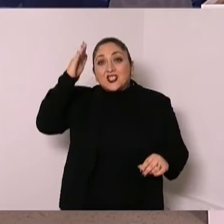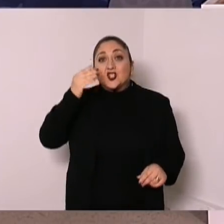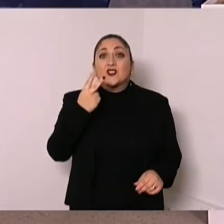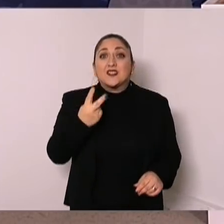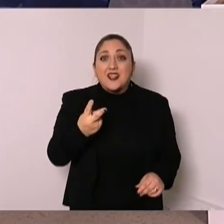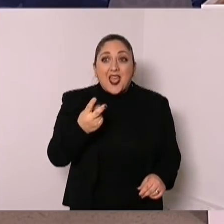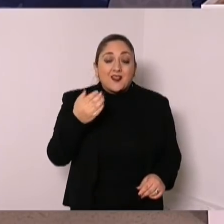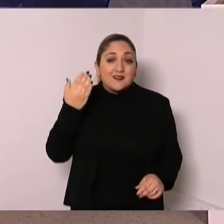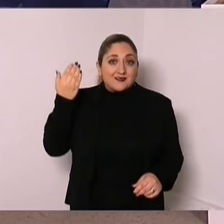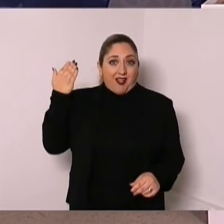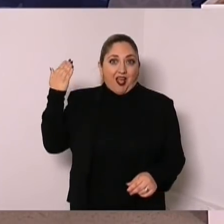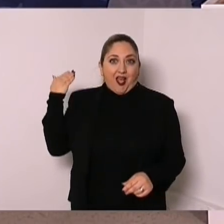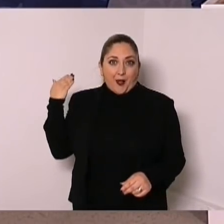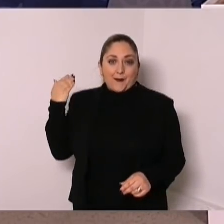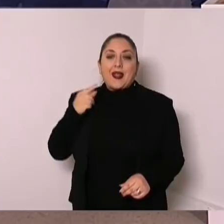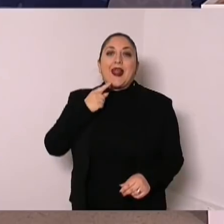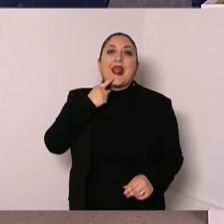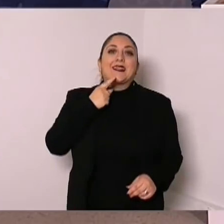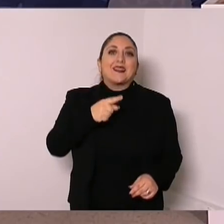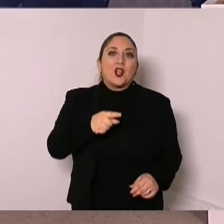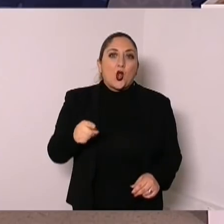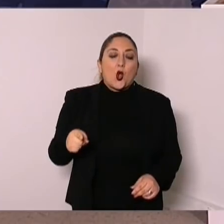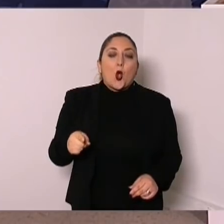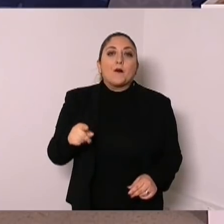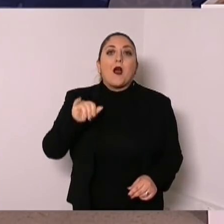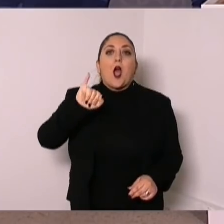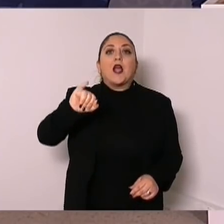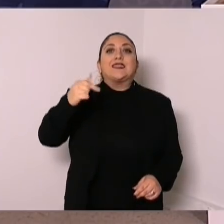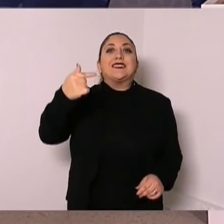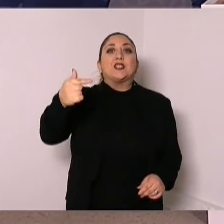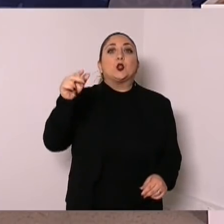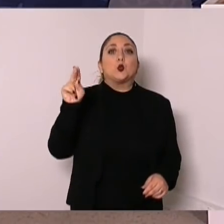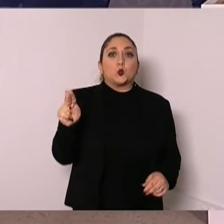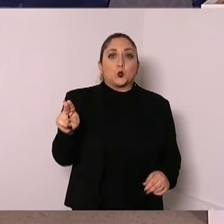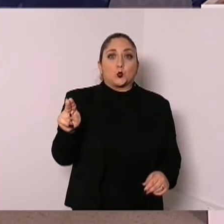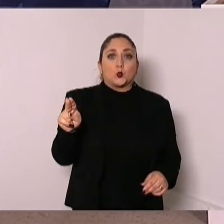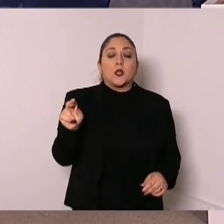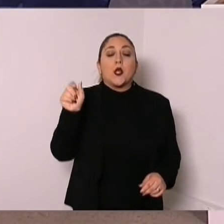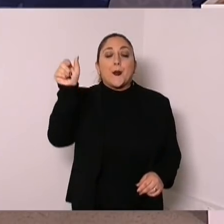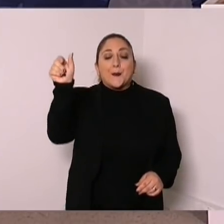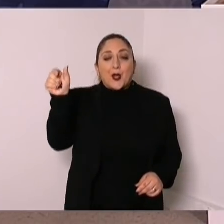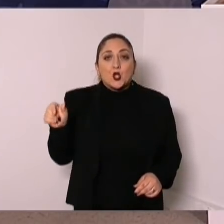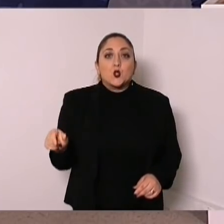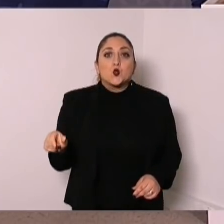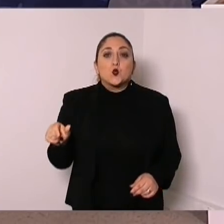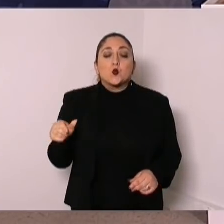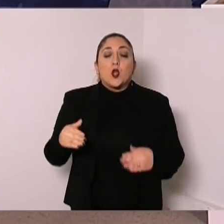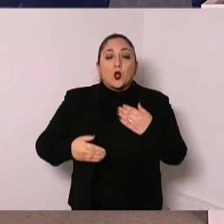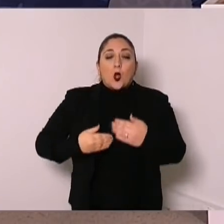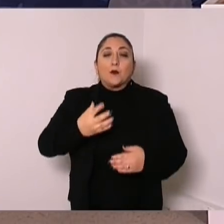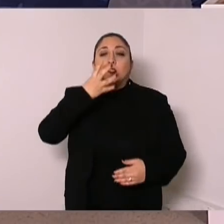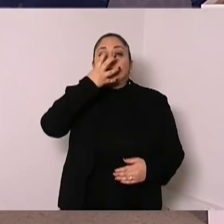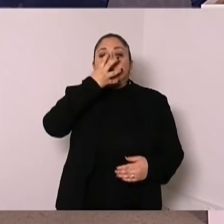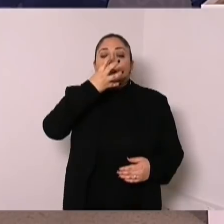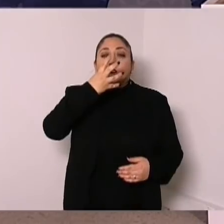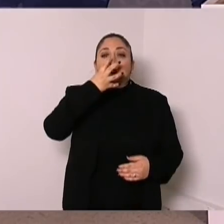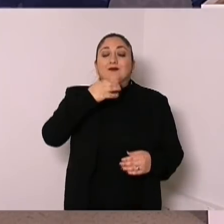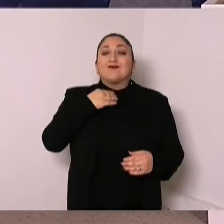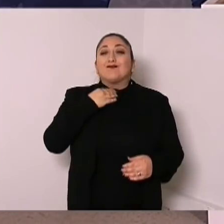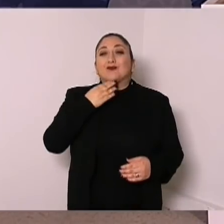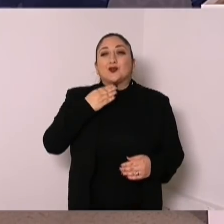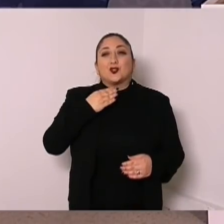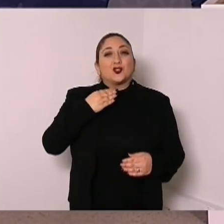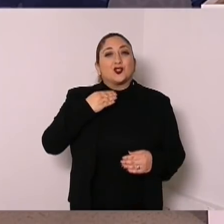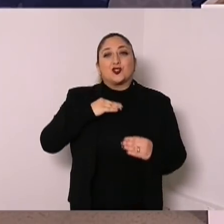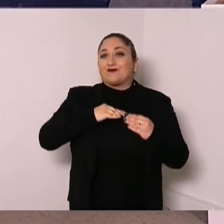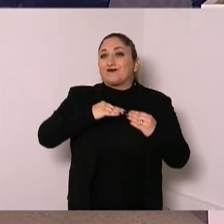pazjenti milli kienu ġa notifikati qabel fl-ITU fejn għandna persuna li għadu intubat u qiegħed f'għada